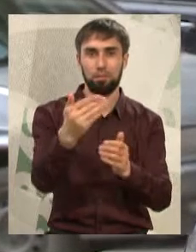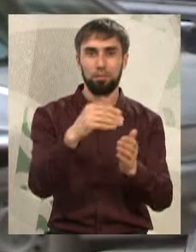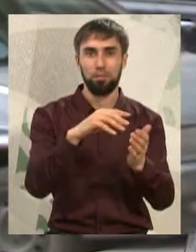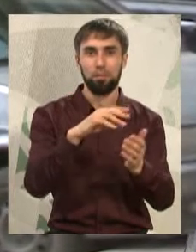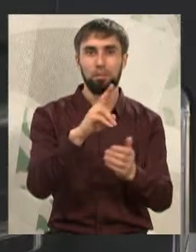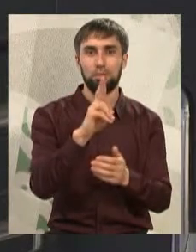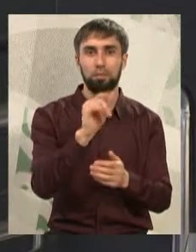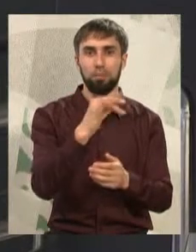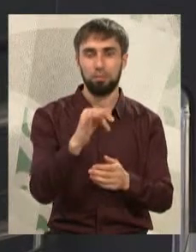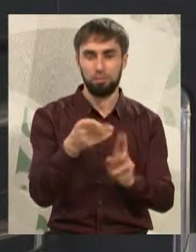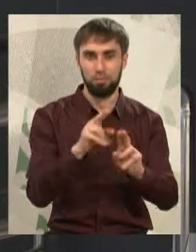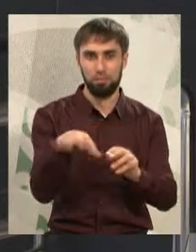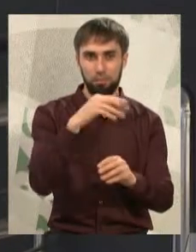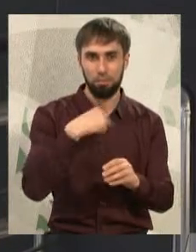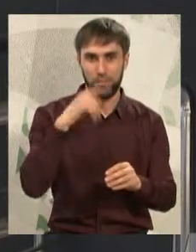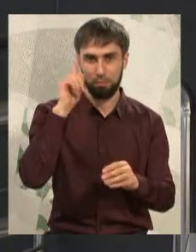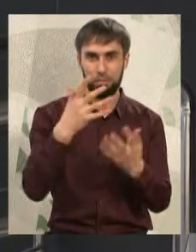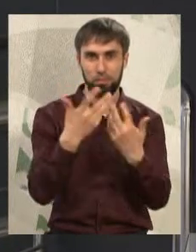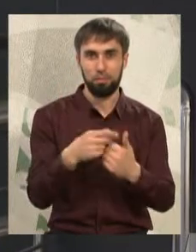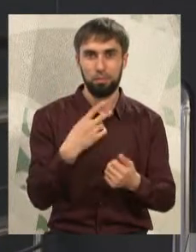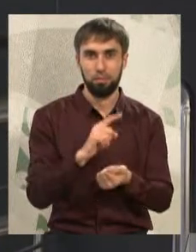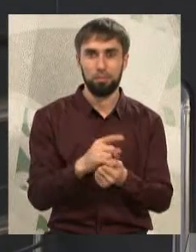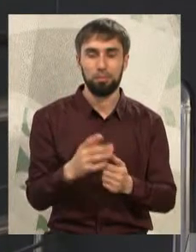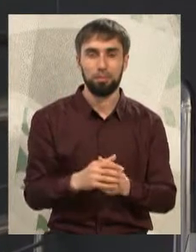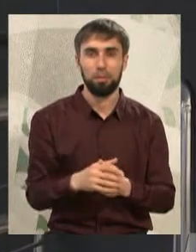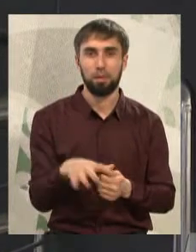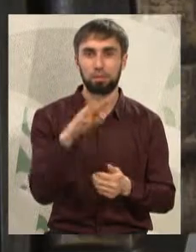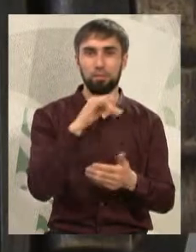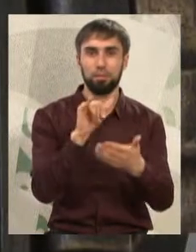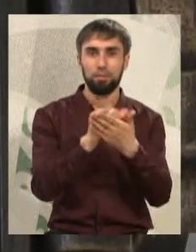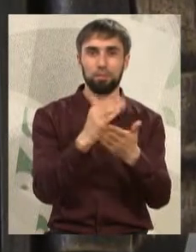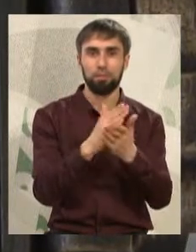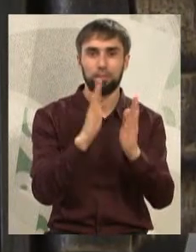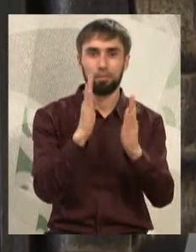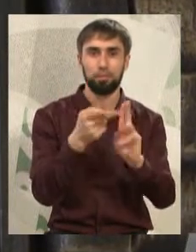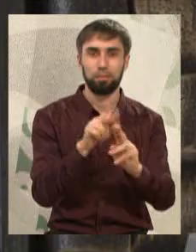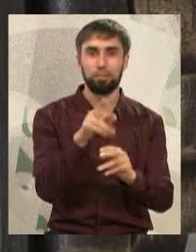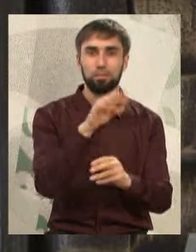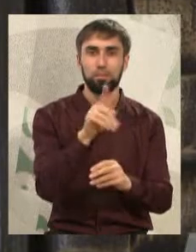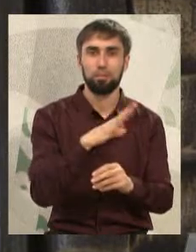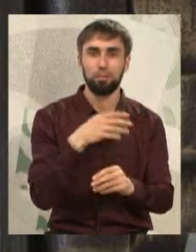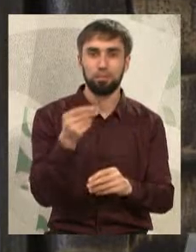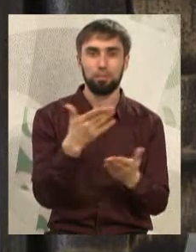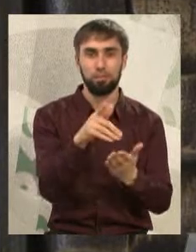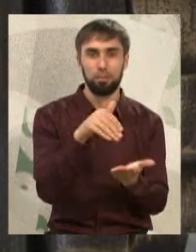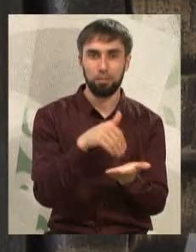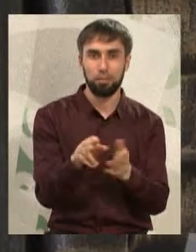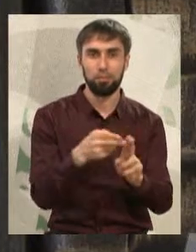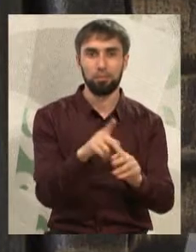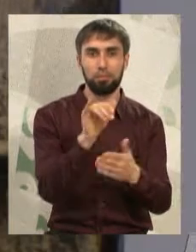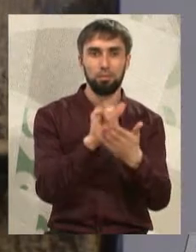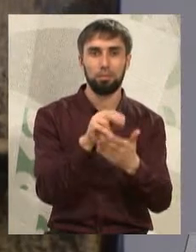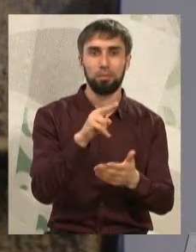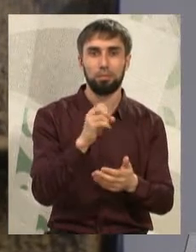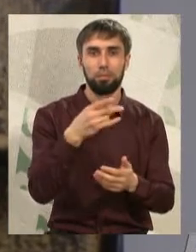Есть кто считать умеет? Теперь по всем подъездам расклеены листовки с требованием об оплате за услуги. В случае отказа набегает пеня. Сам